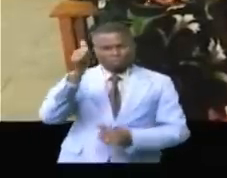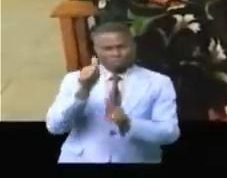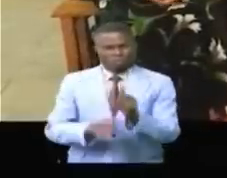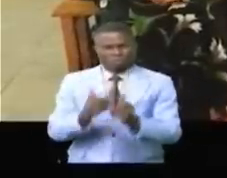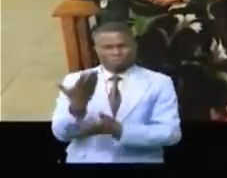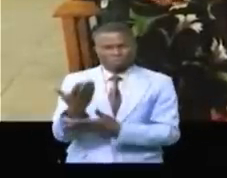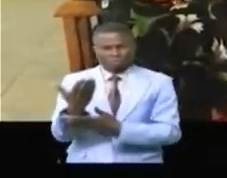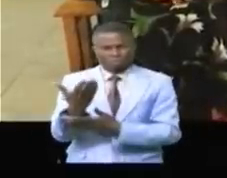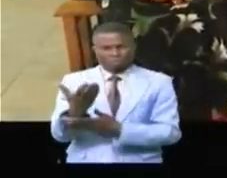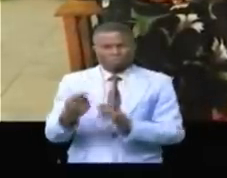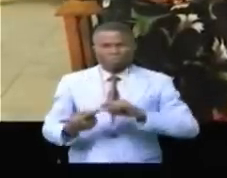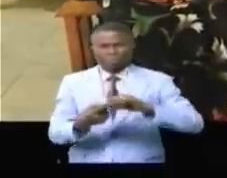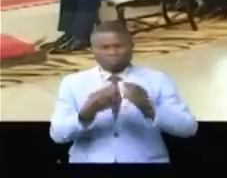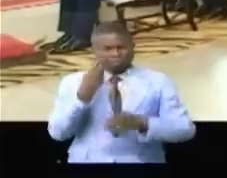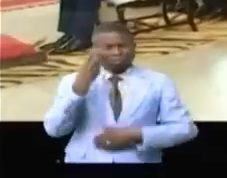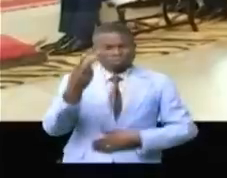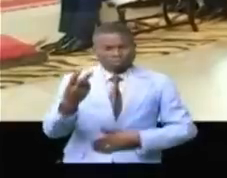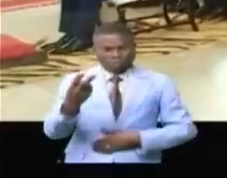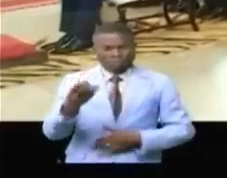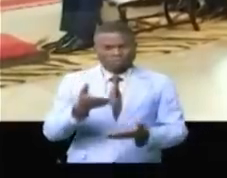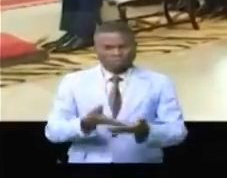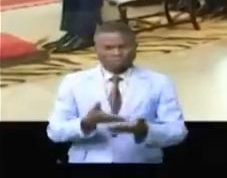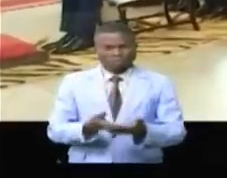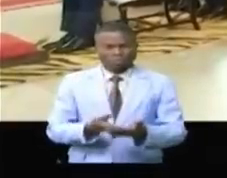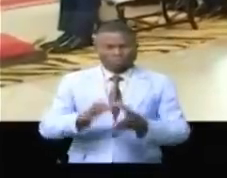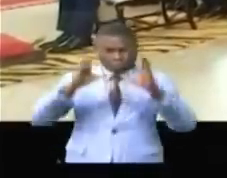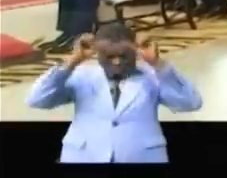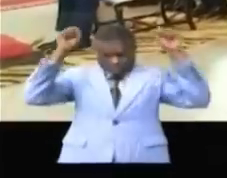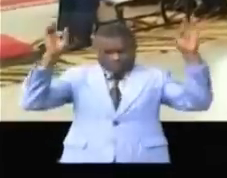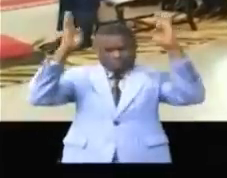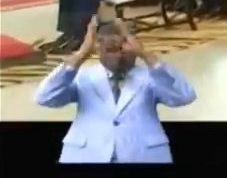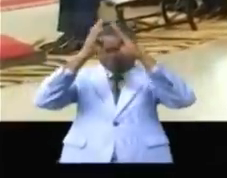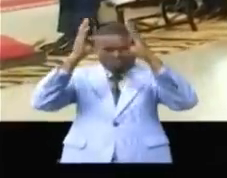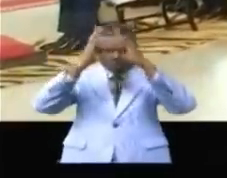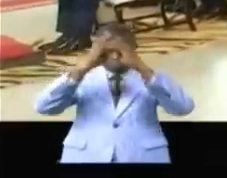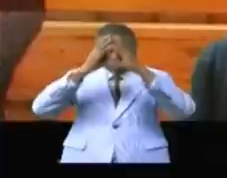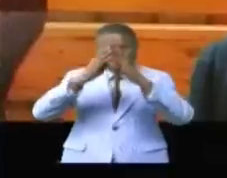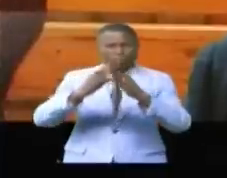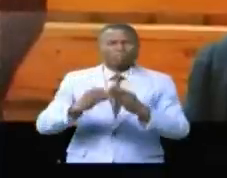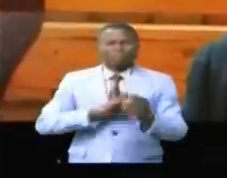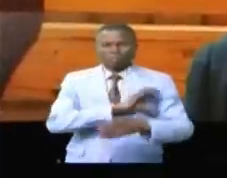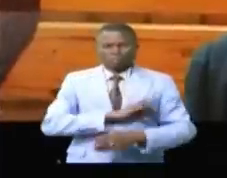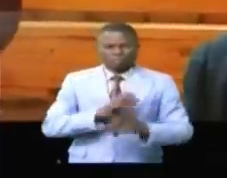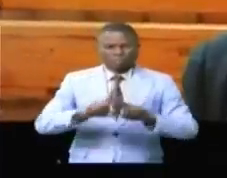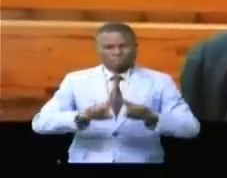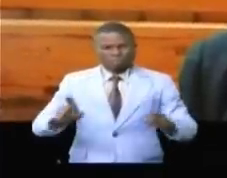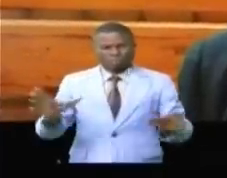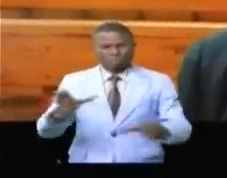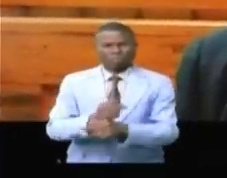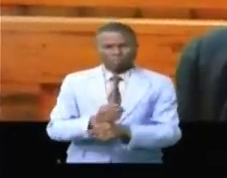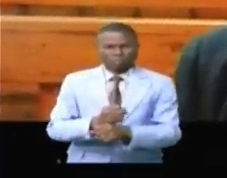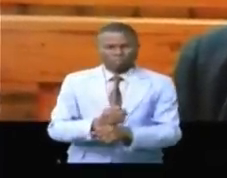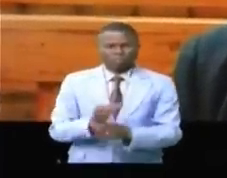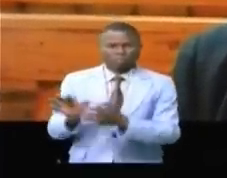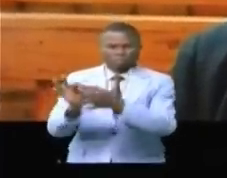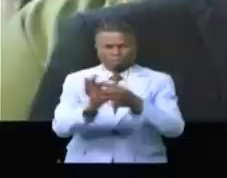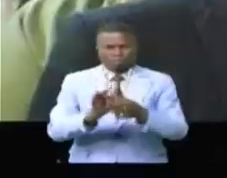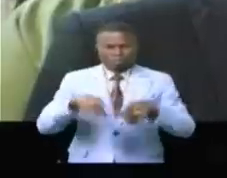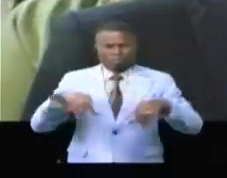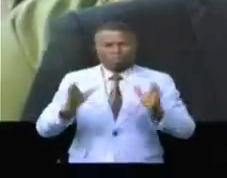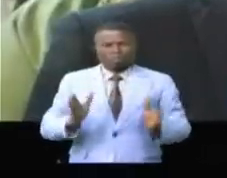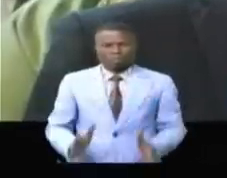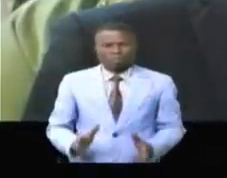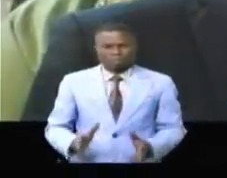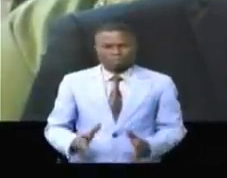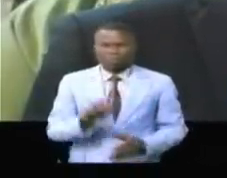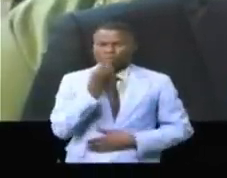est particulier par sa vision des choses. Le maréchal Mobutu avait la sienne, qui se résume à l'unité du Congo.